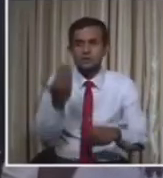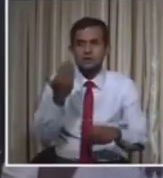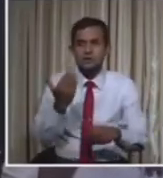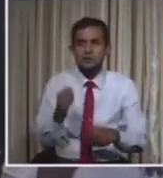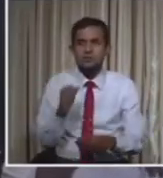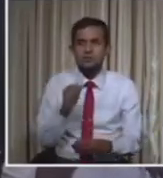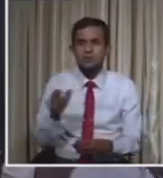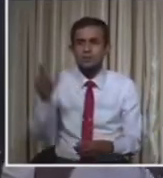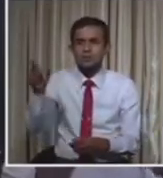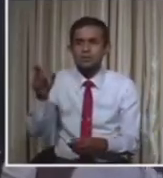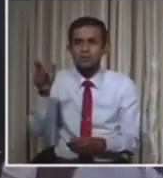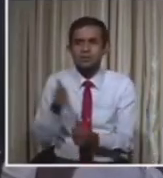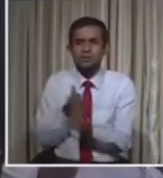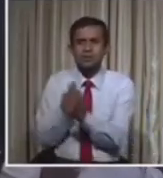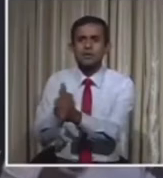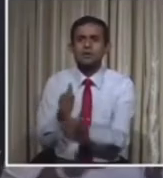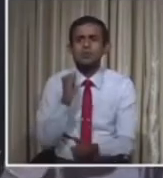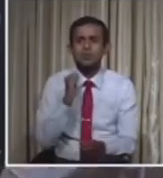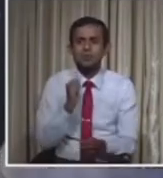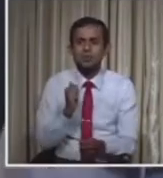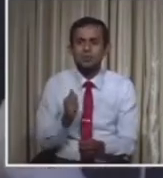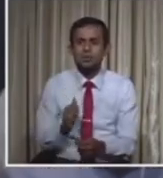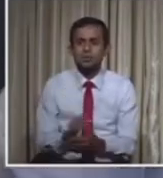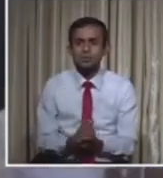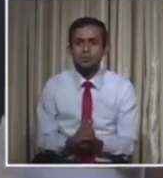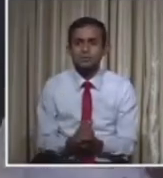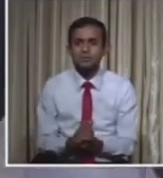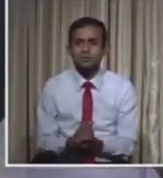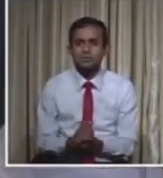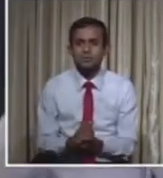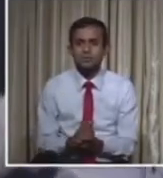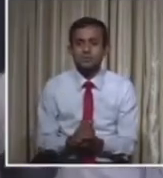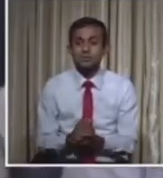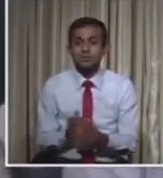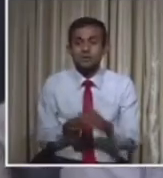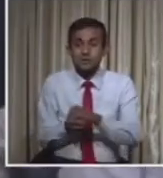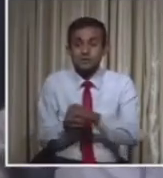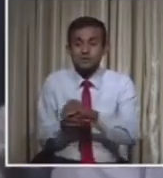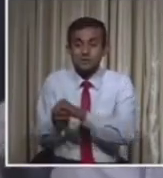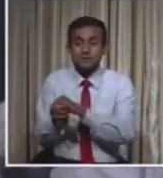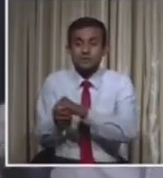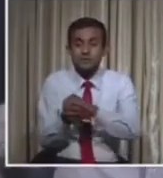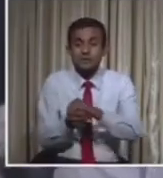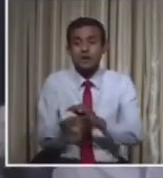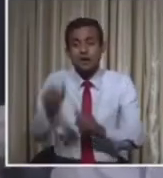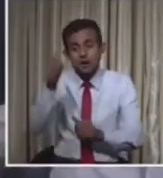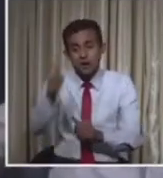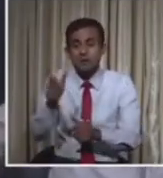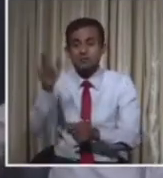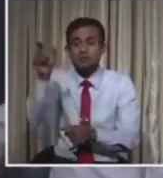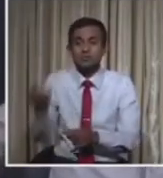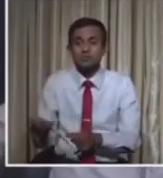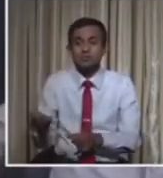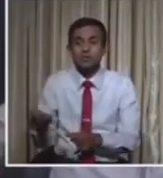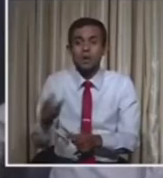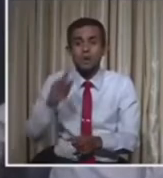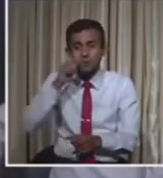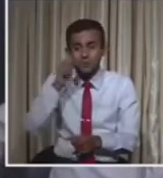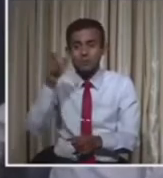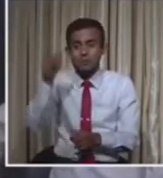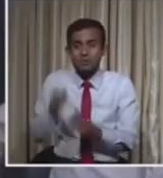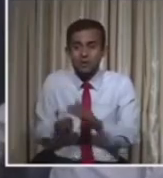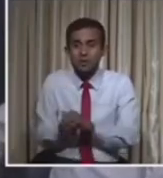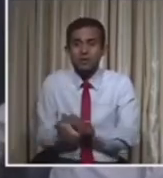මොකටද එකේ කඩ කඩ යන්නේ? මොන බම්බුවටද? කඩ යනවා කඩ යන්න හරි පිළියෙකුට. පිරිමියෙකුට කඩ